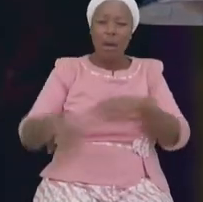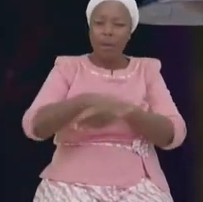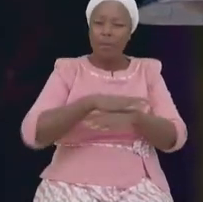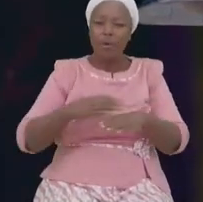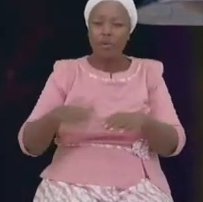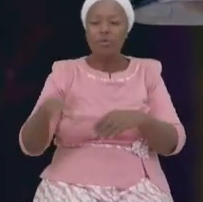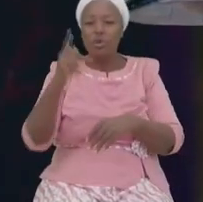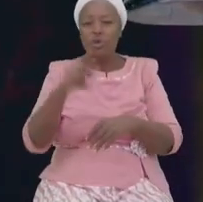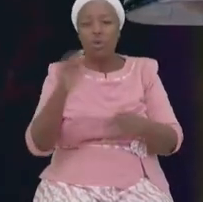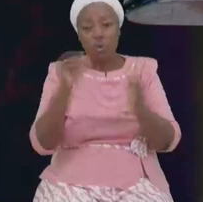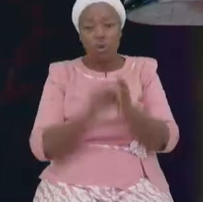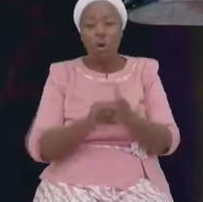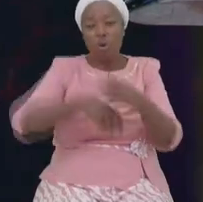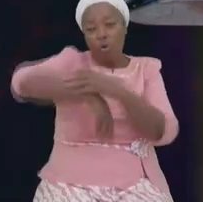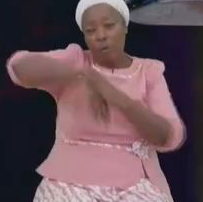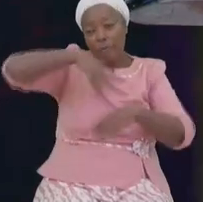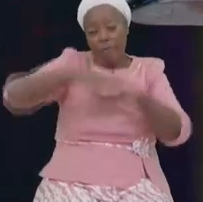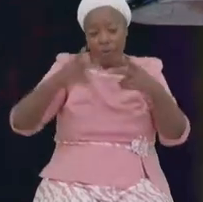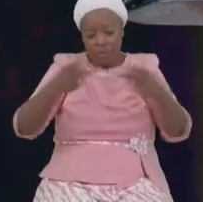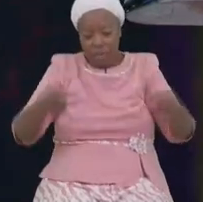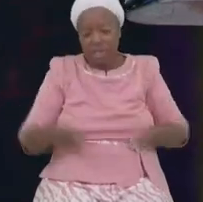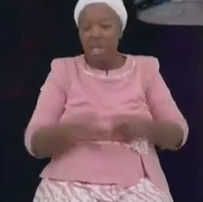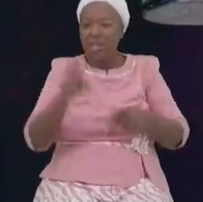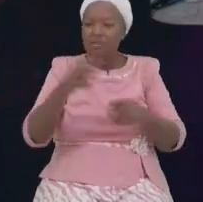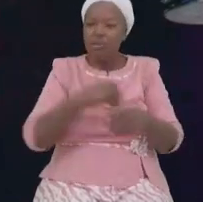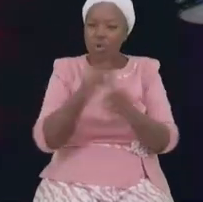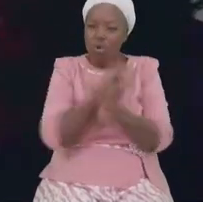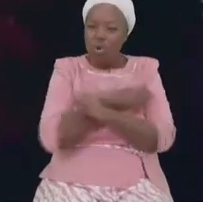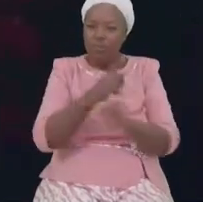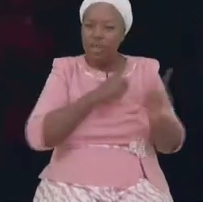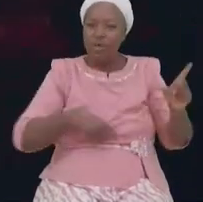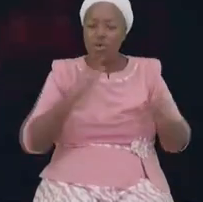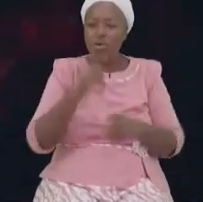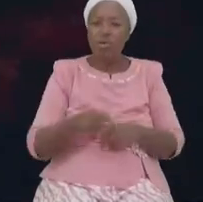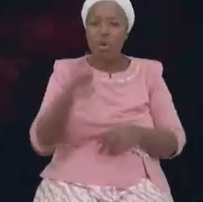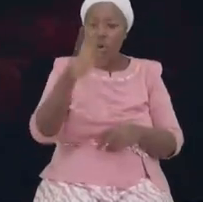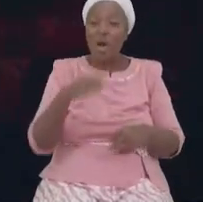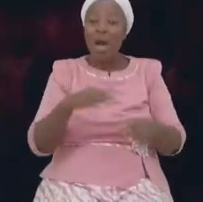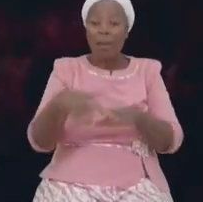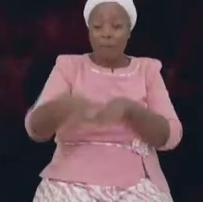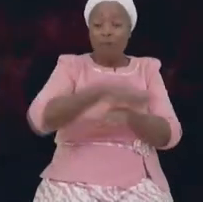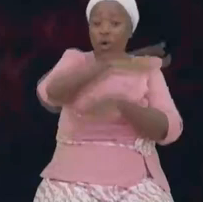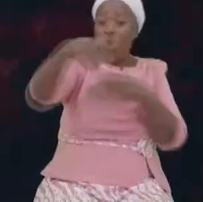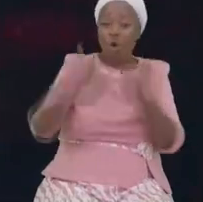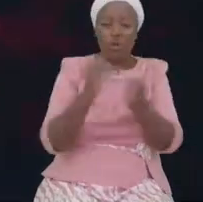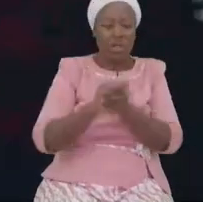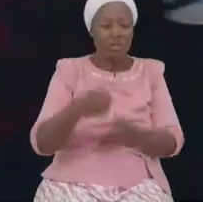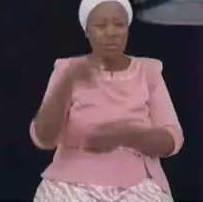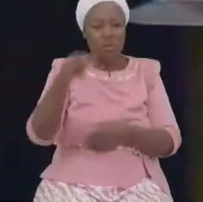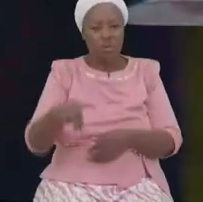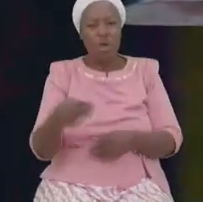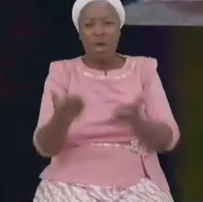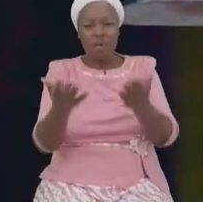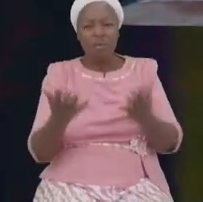confort. Vous aimerez l'Éternel, votre Dieu, au-dessus de vos préférences. Vous aimerez l'Éternel, votre Dieu, au-dessus de